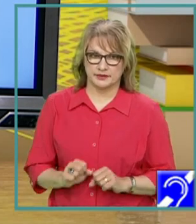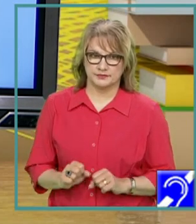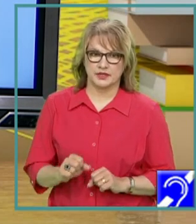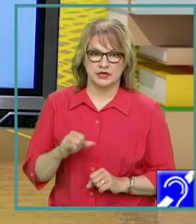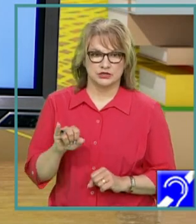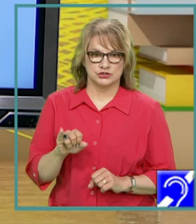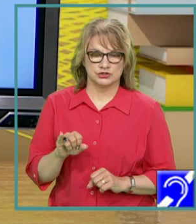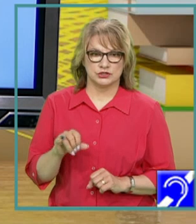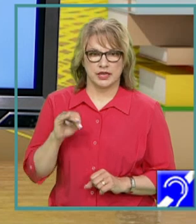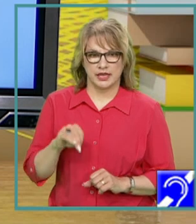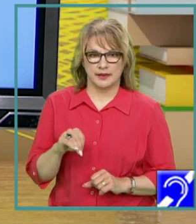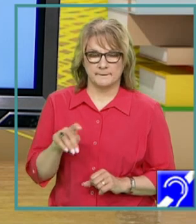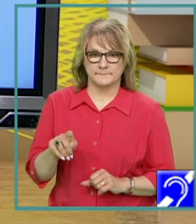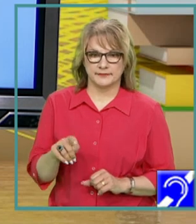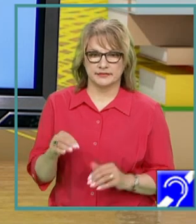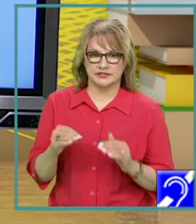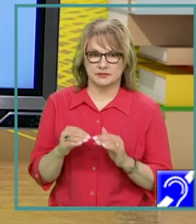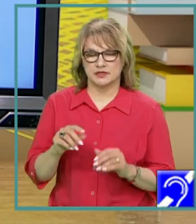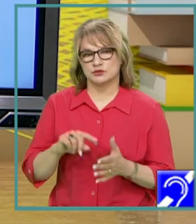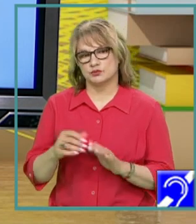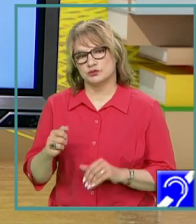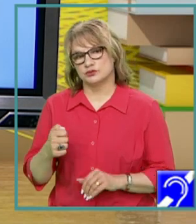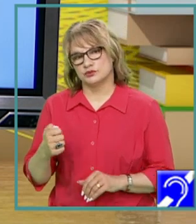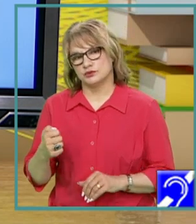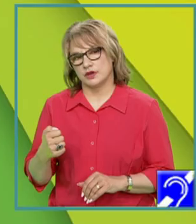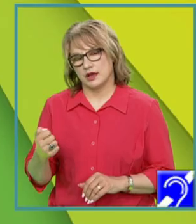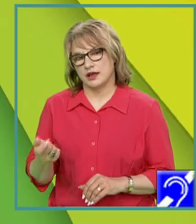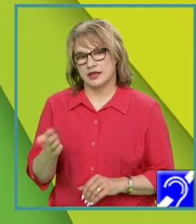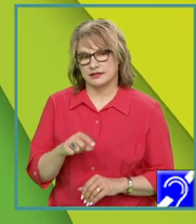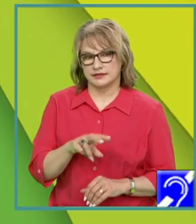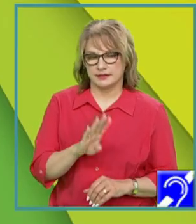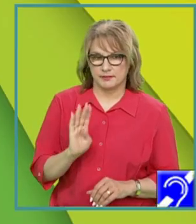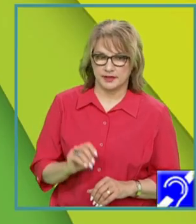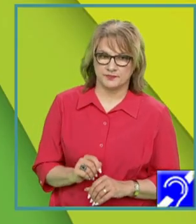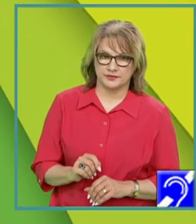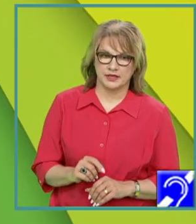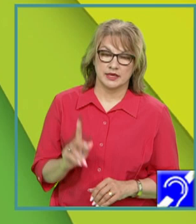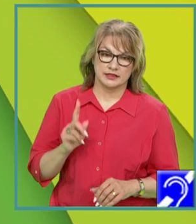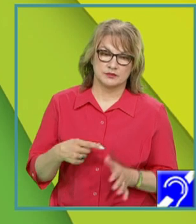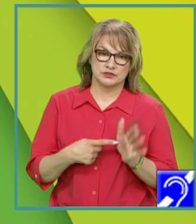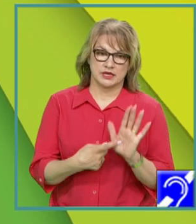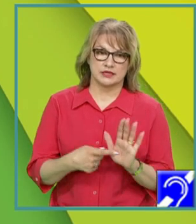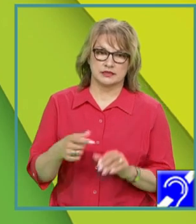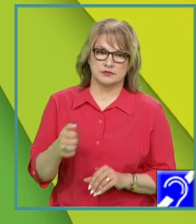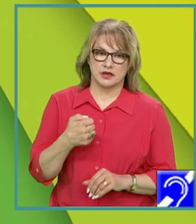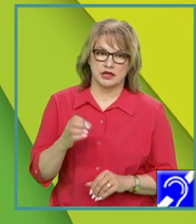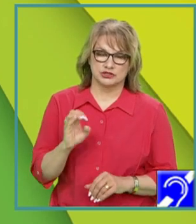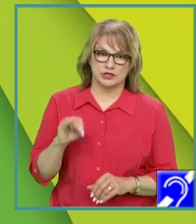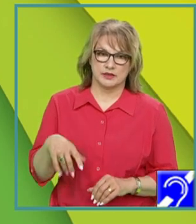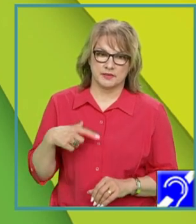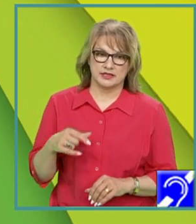și m simetricul punctului a față de B ne cere Să arătăm că triunghiul ACM este